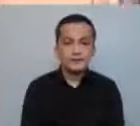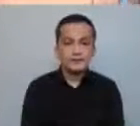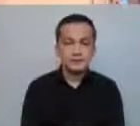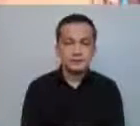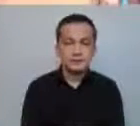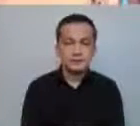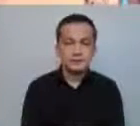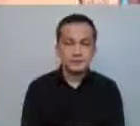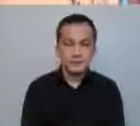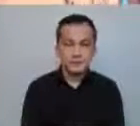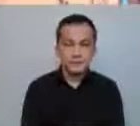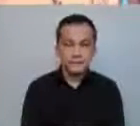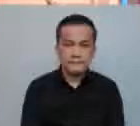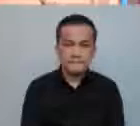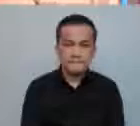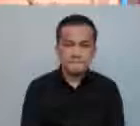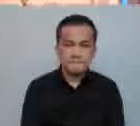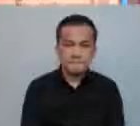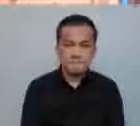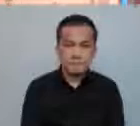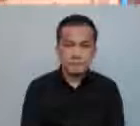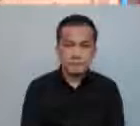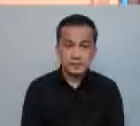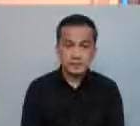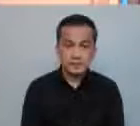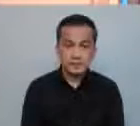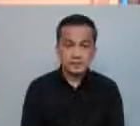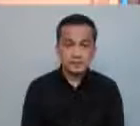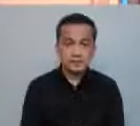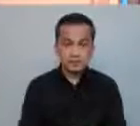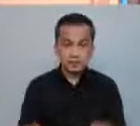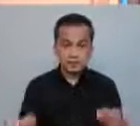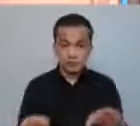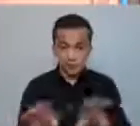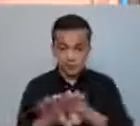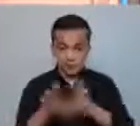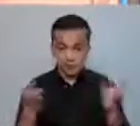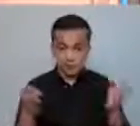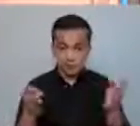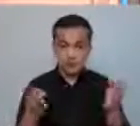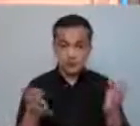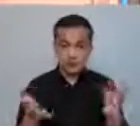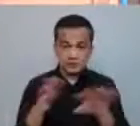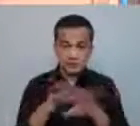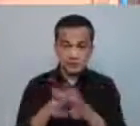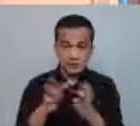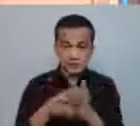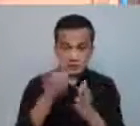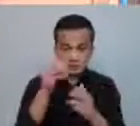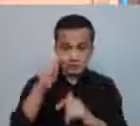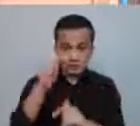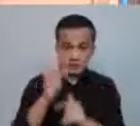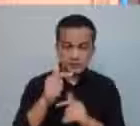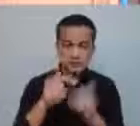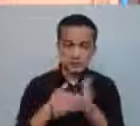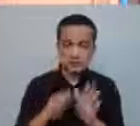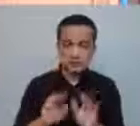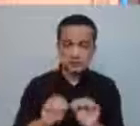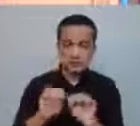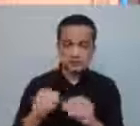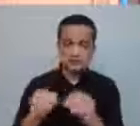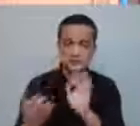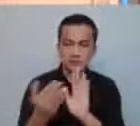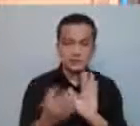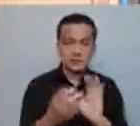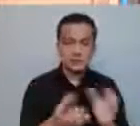Audrey, sa nalalapit na pagbubukas ng blended learning kung saan may limitadong bilang lamang ng estudyante ang ilalagay sa face-to-face classes, itong